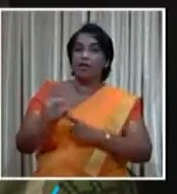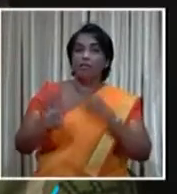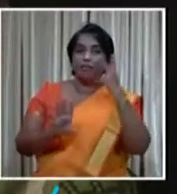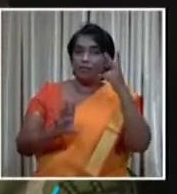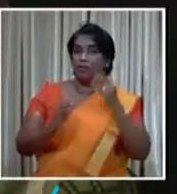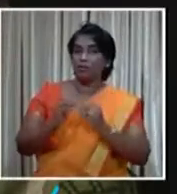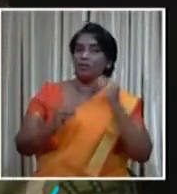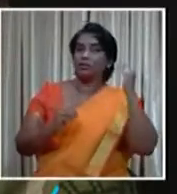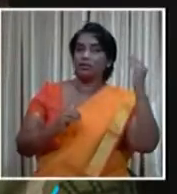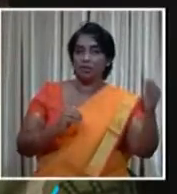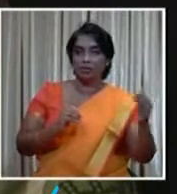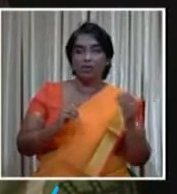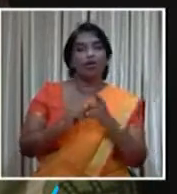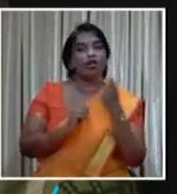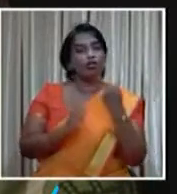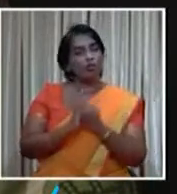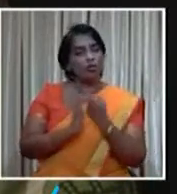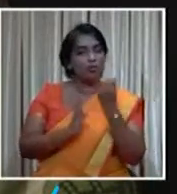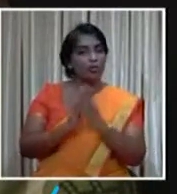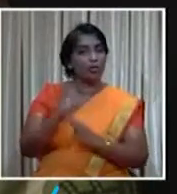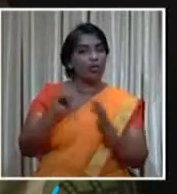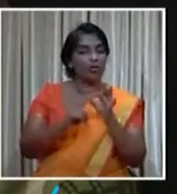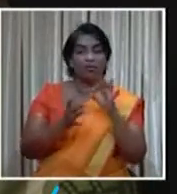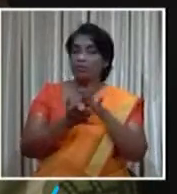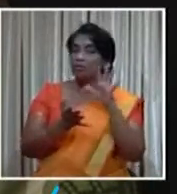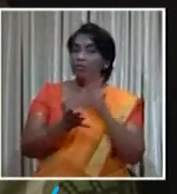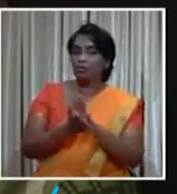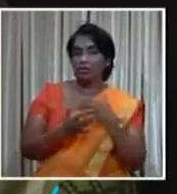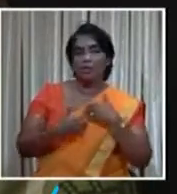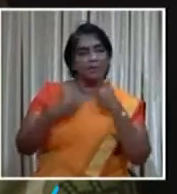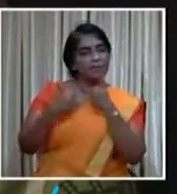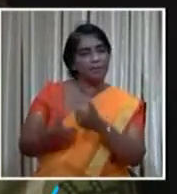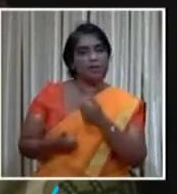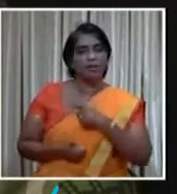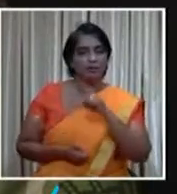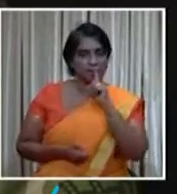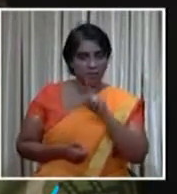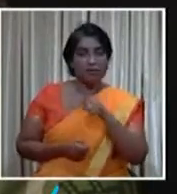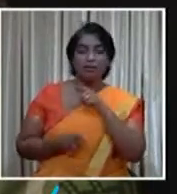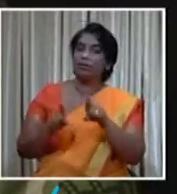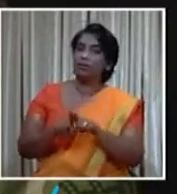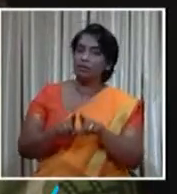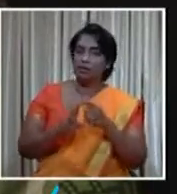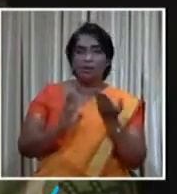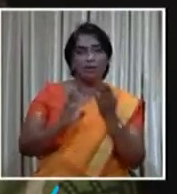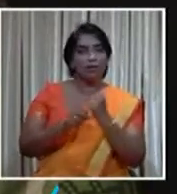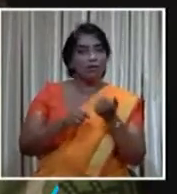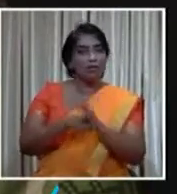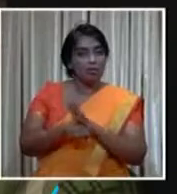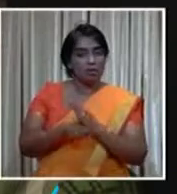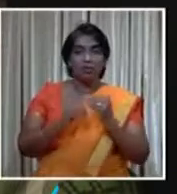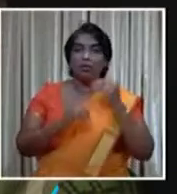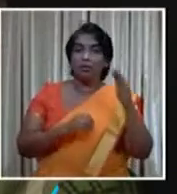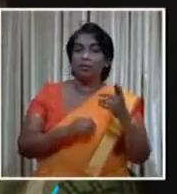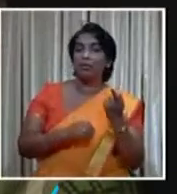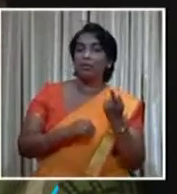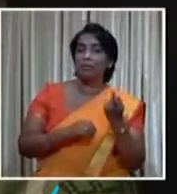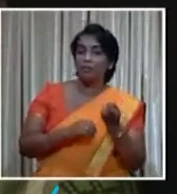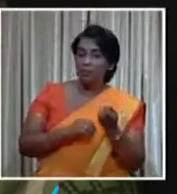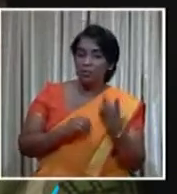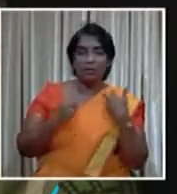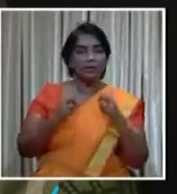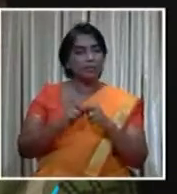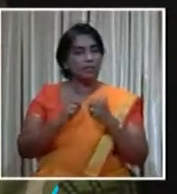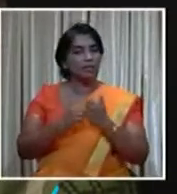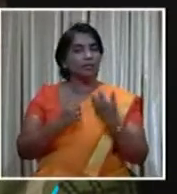දක්වා දීර්ඝ කිරීමට ගරු මුදල් අමතුමා ගත් තීරණය මා අතිශය අගය කරනවා. ඒ අනුව පසු කොවිඩ් ආර්ථිකයේ අභියෝග